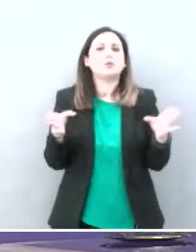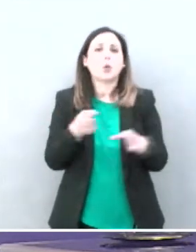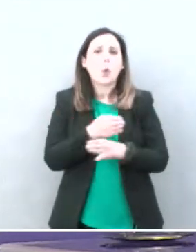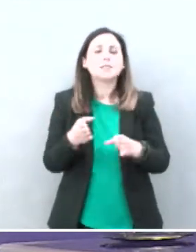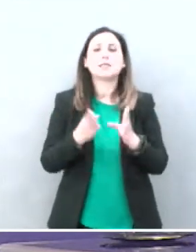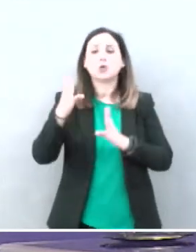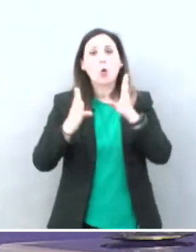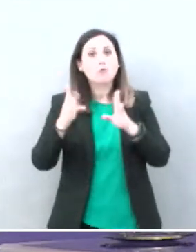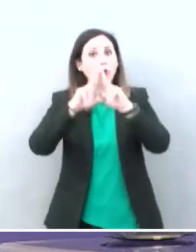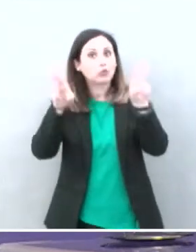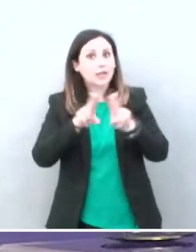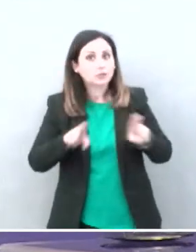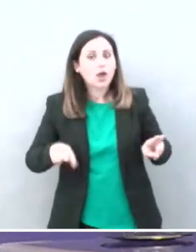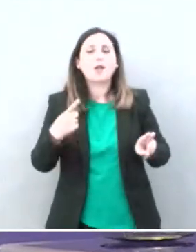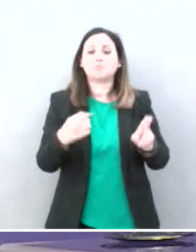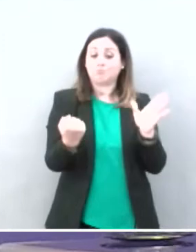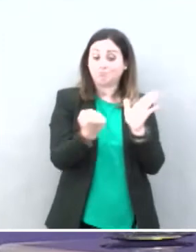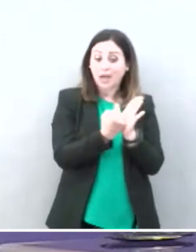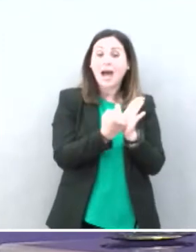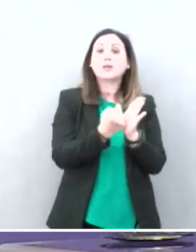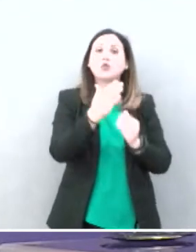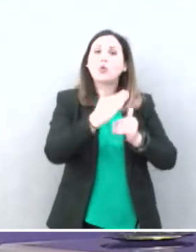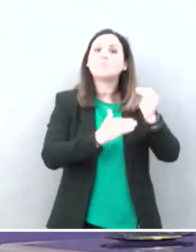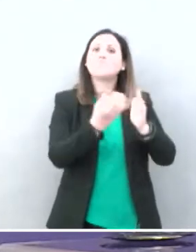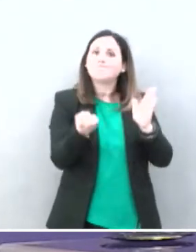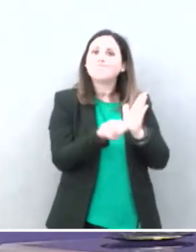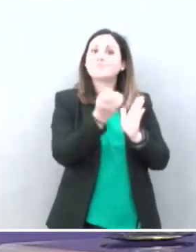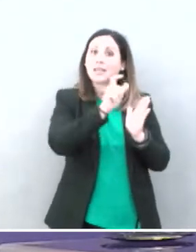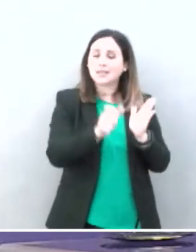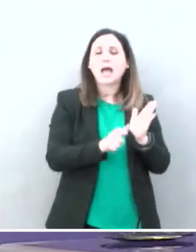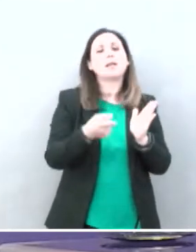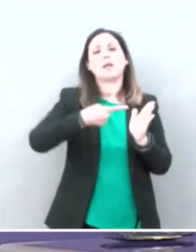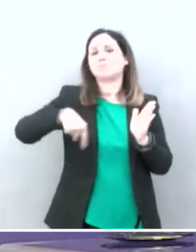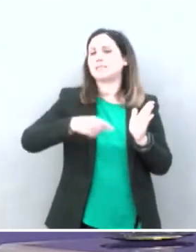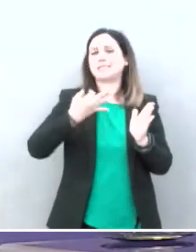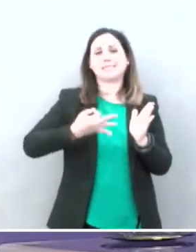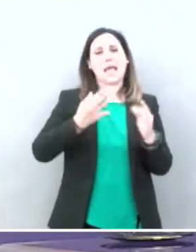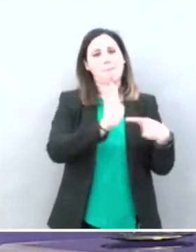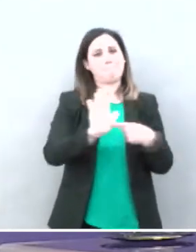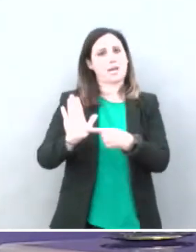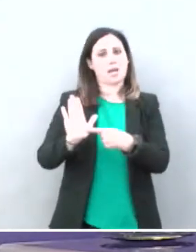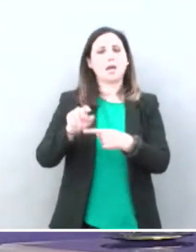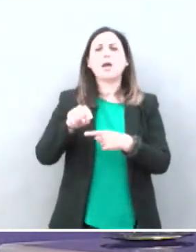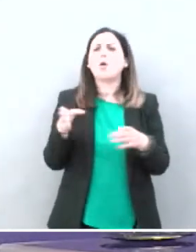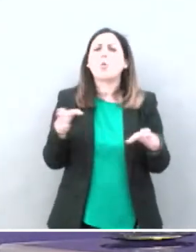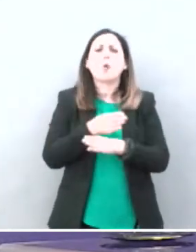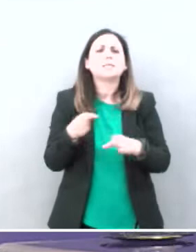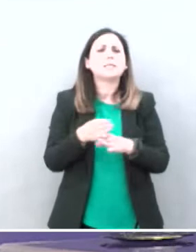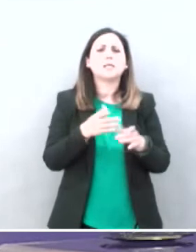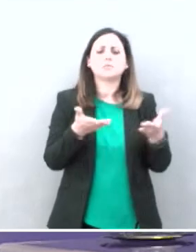modo a mettere in campo. E in modo trasversale, in ogni settore